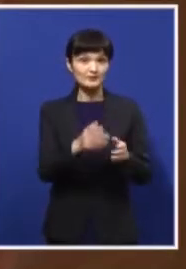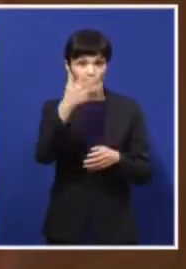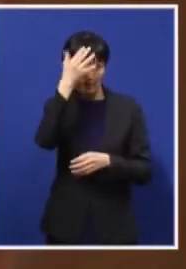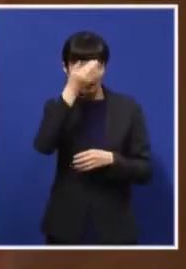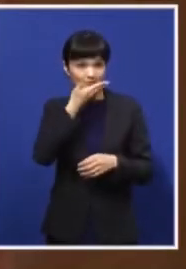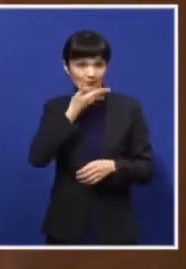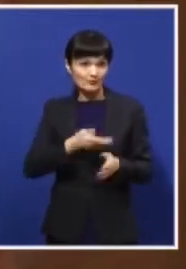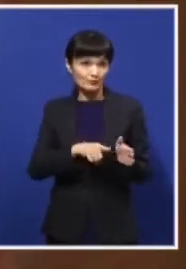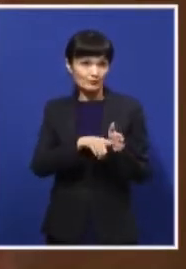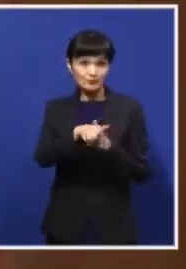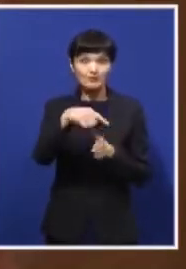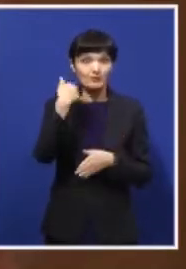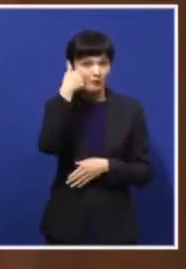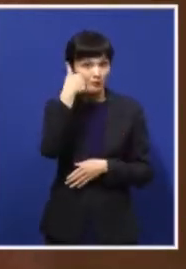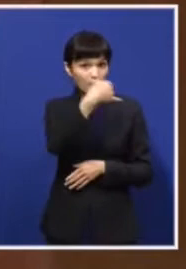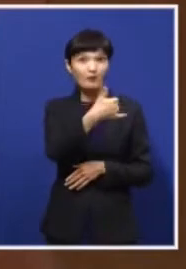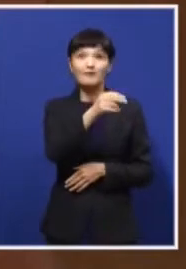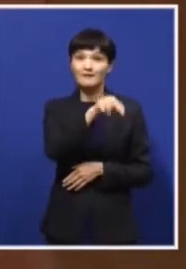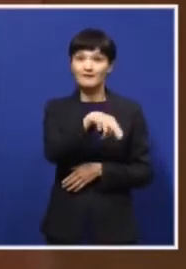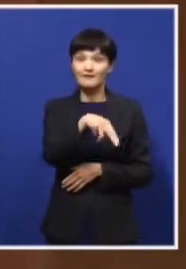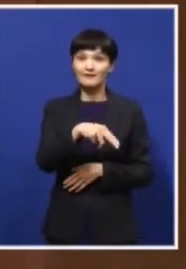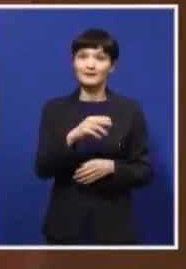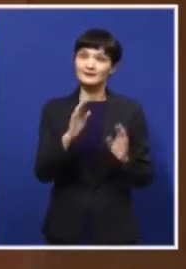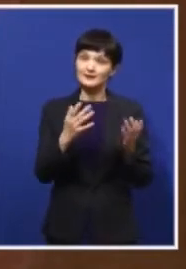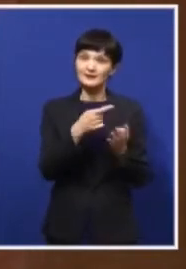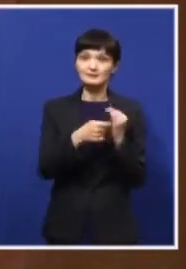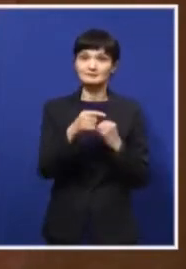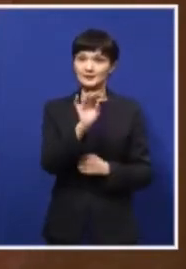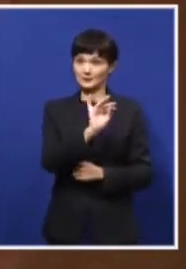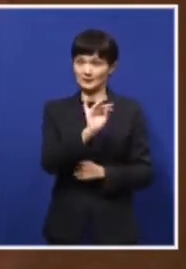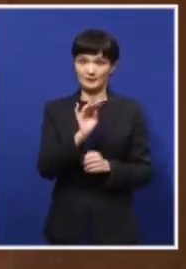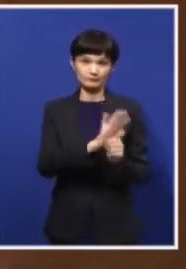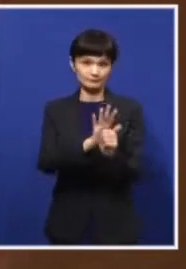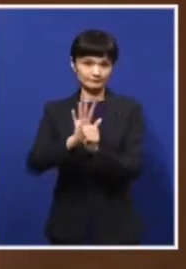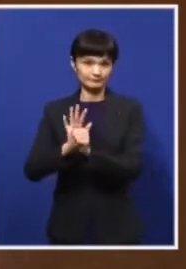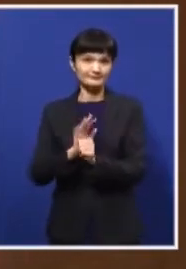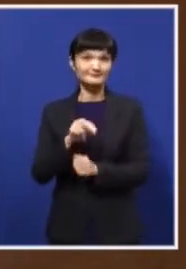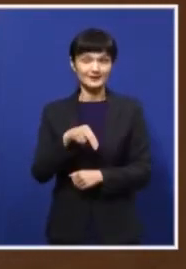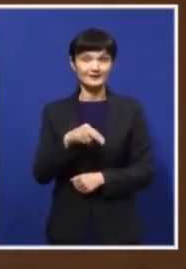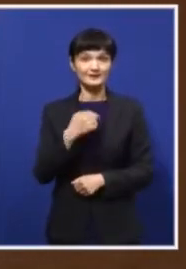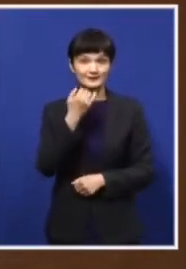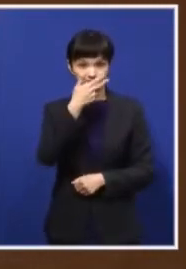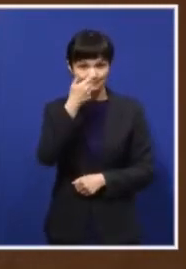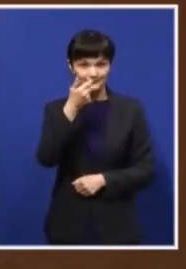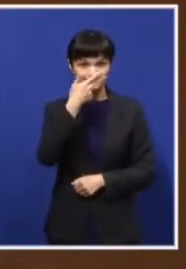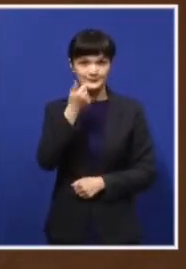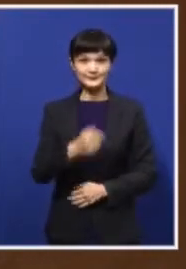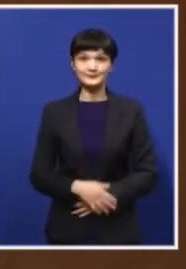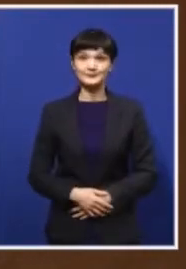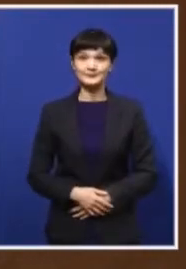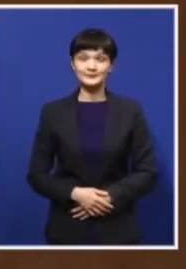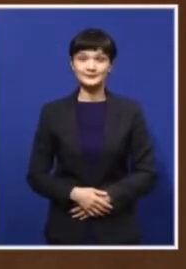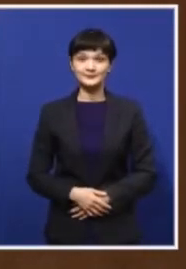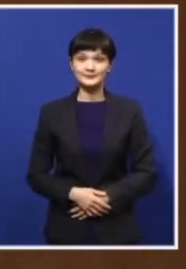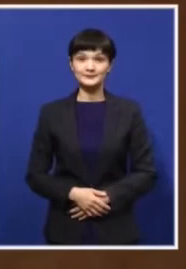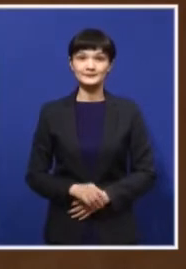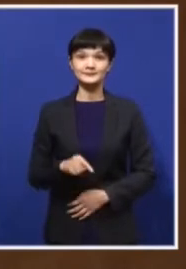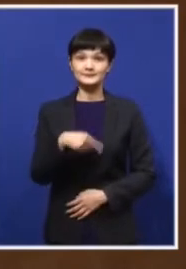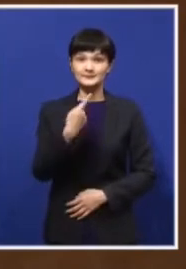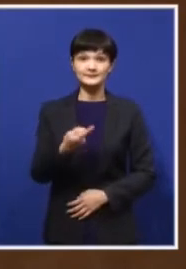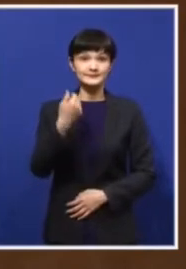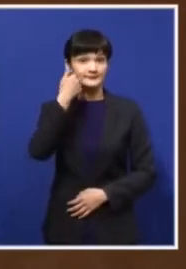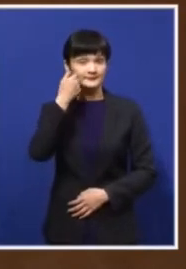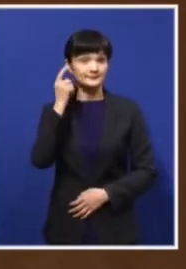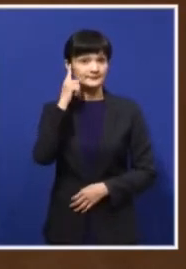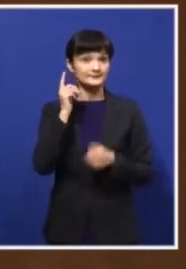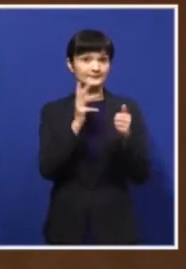者如果要去邮局也可以拨打这样的电话，其实是很方便的。好，那接下来是不是还有哪一位媒体还没有